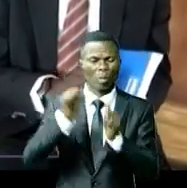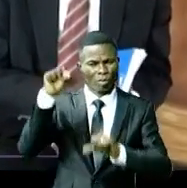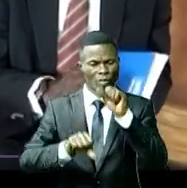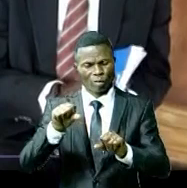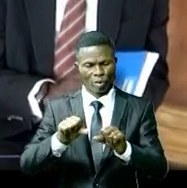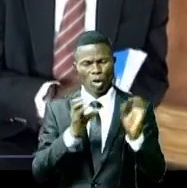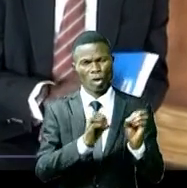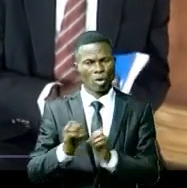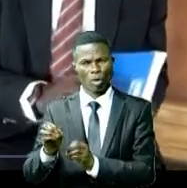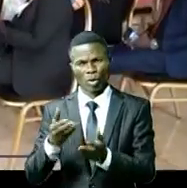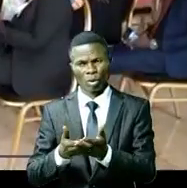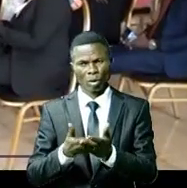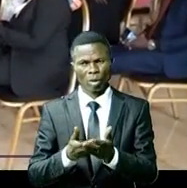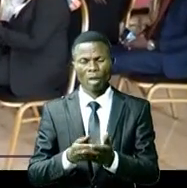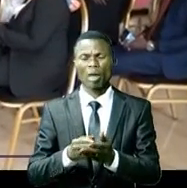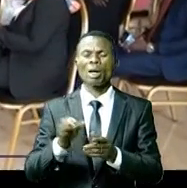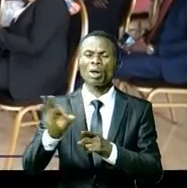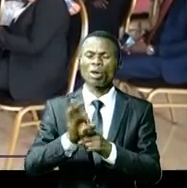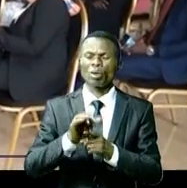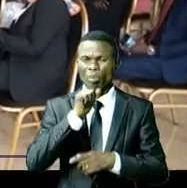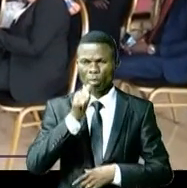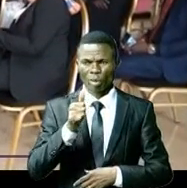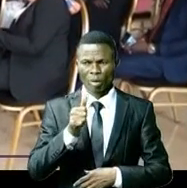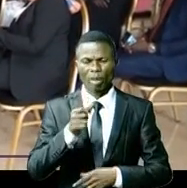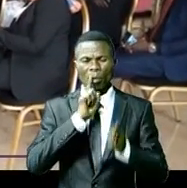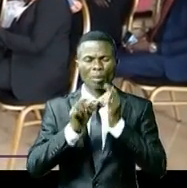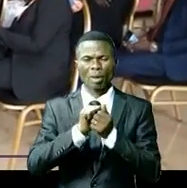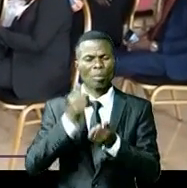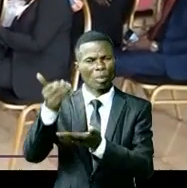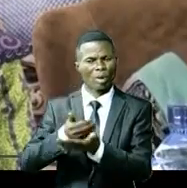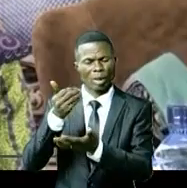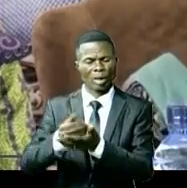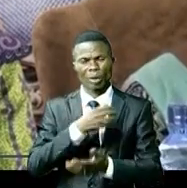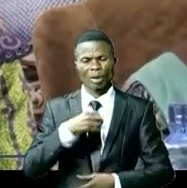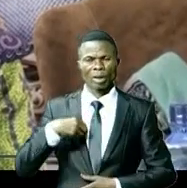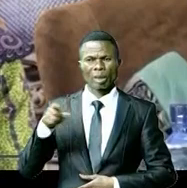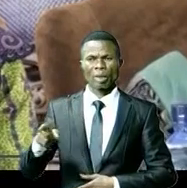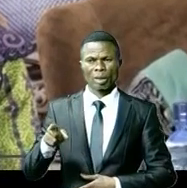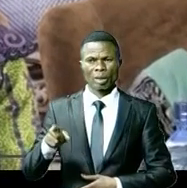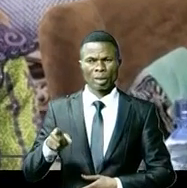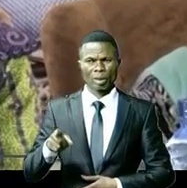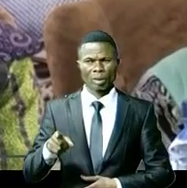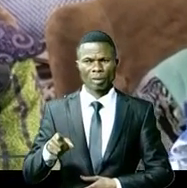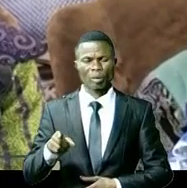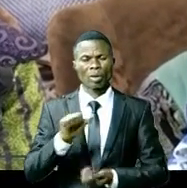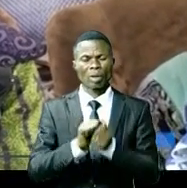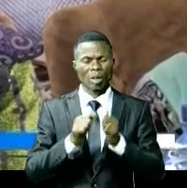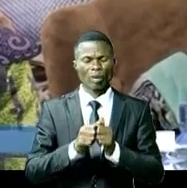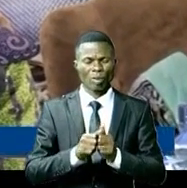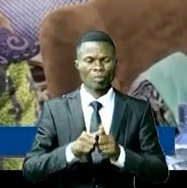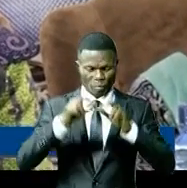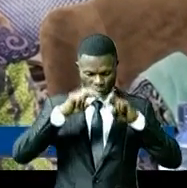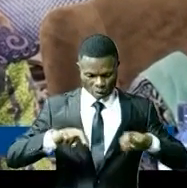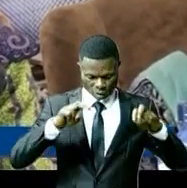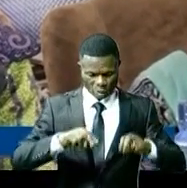transnationale organisée et pourtant formelle en parlant de l'exploitation. Elle est une atteinte à